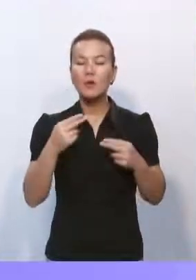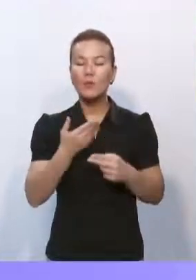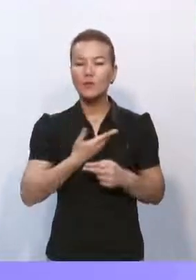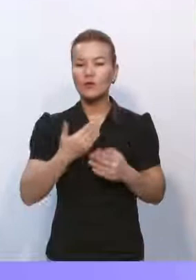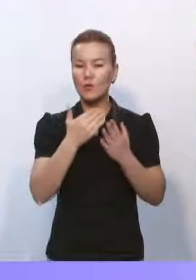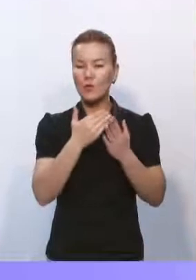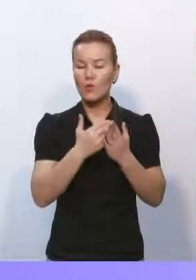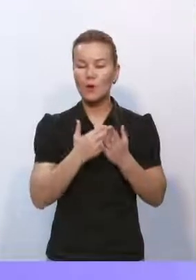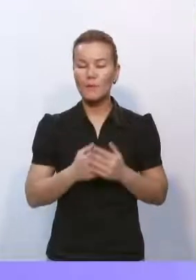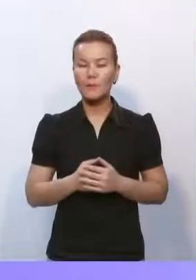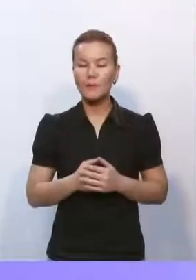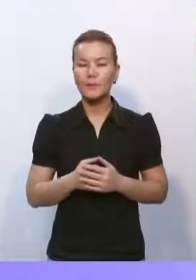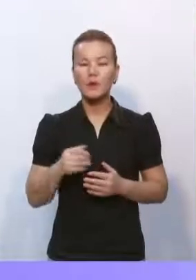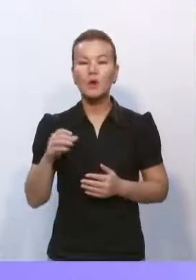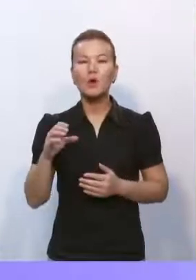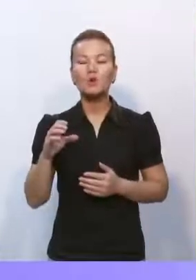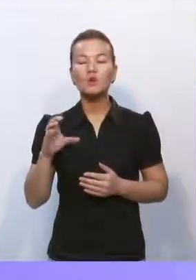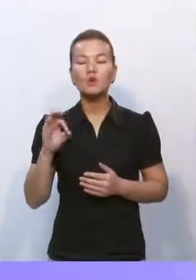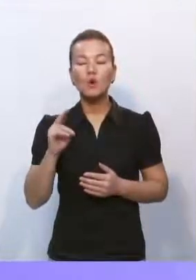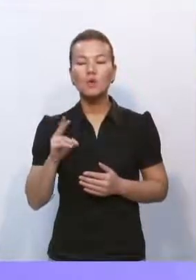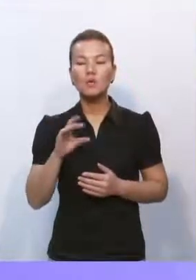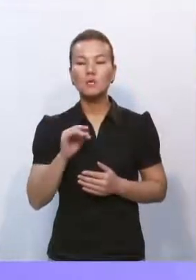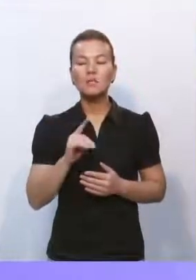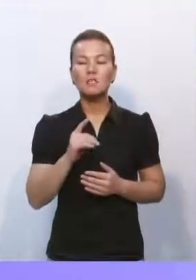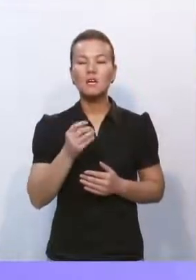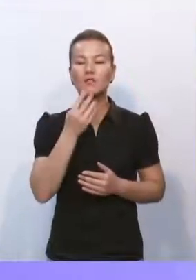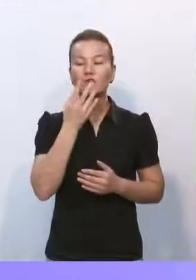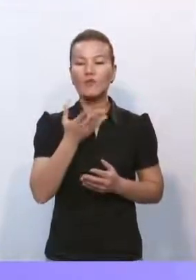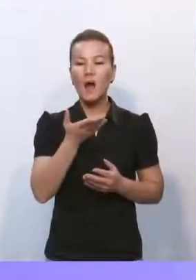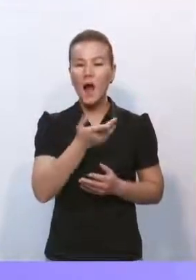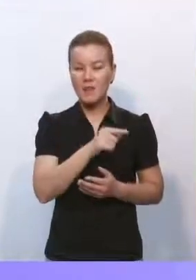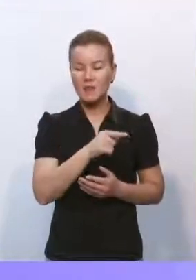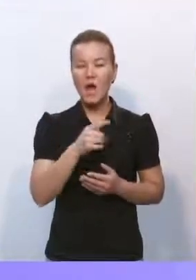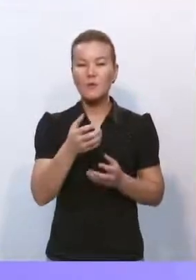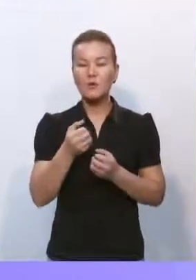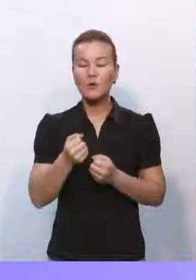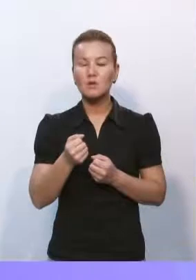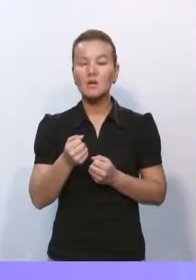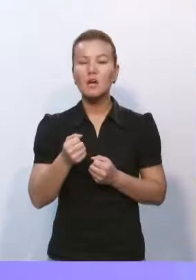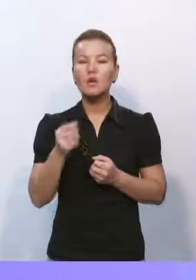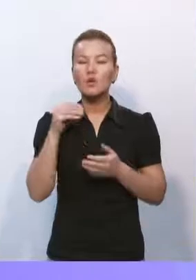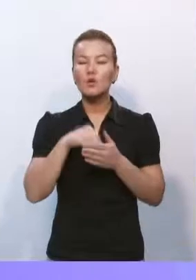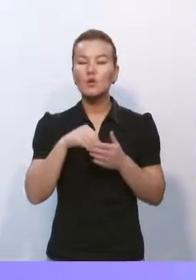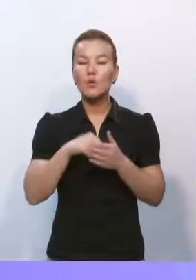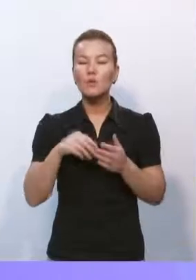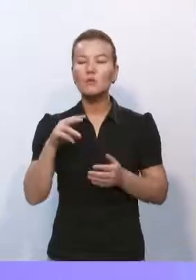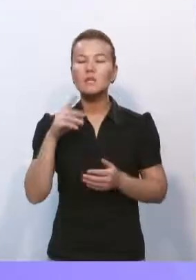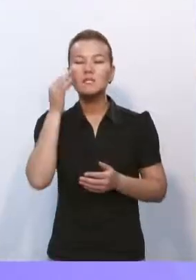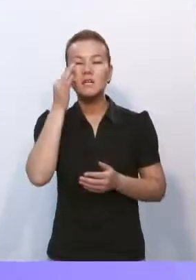урока. Сок из цветов она берет и в сотах копит сладкий